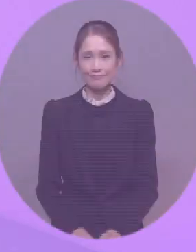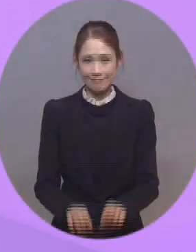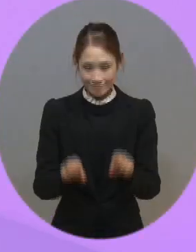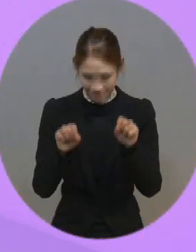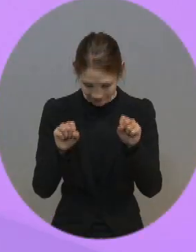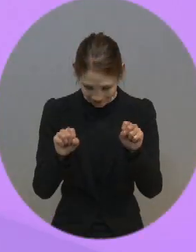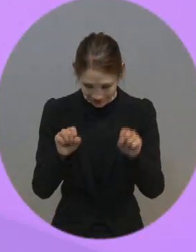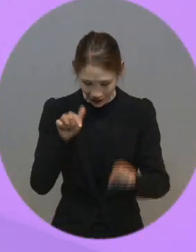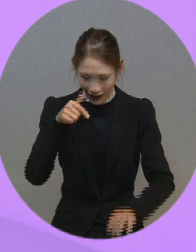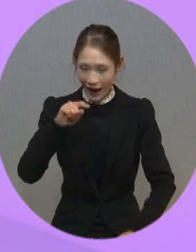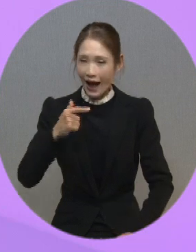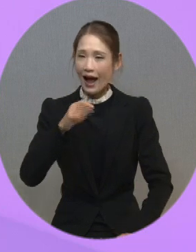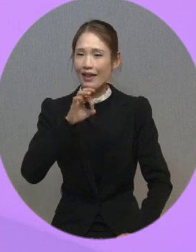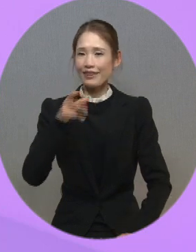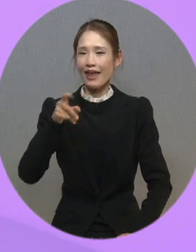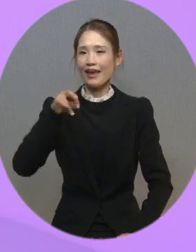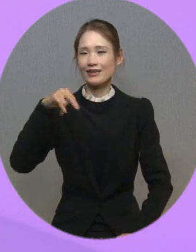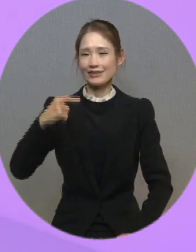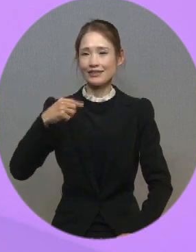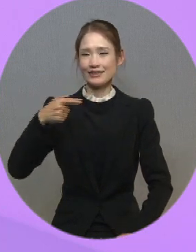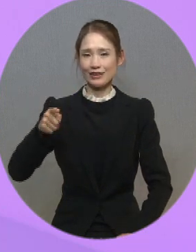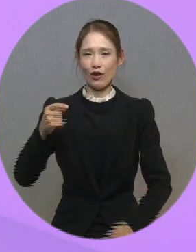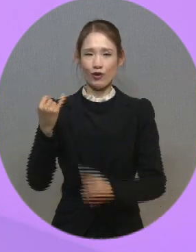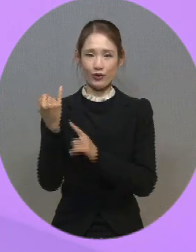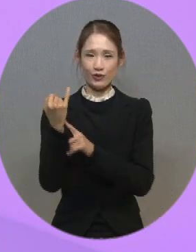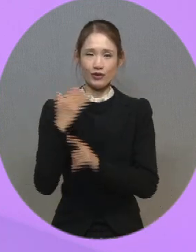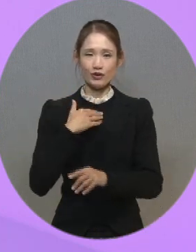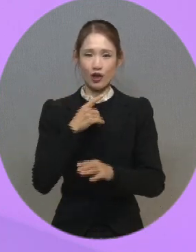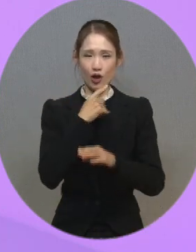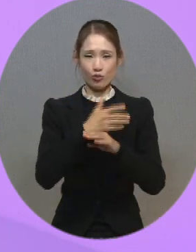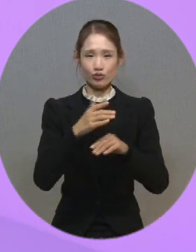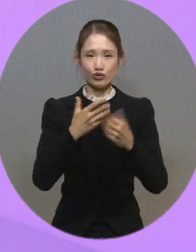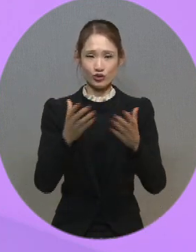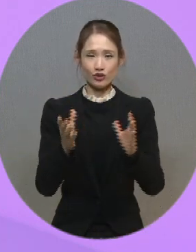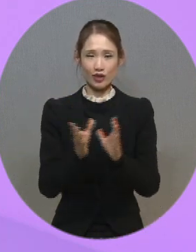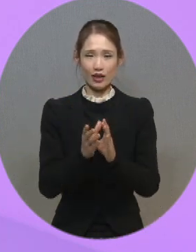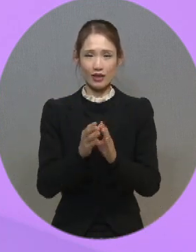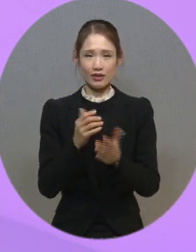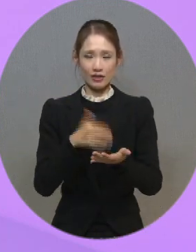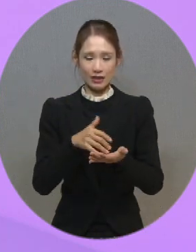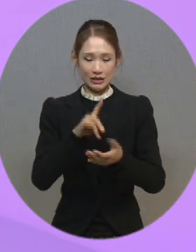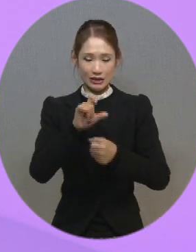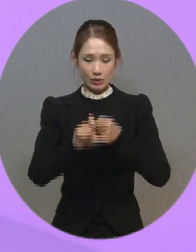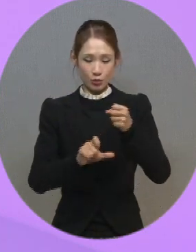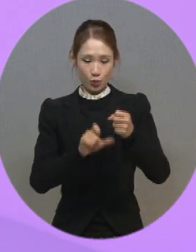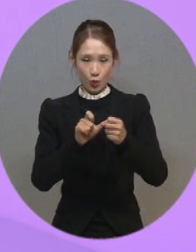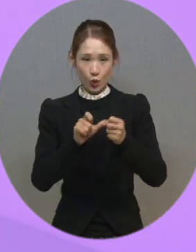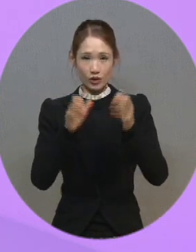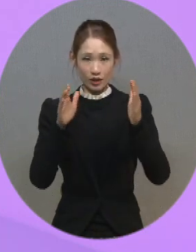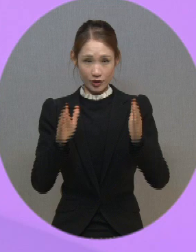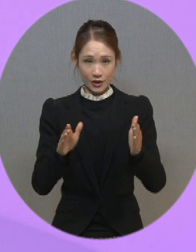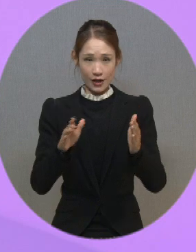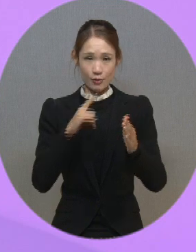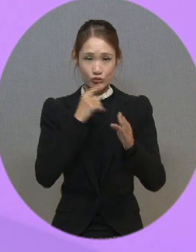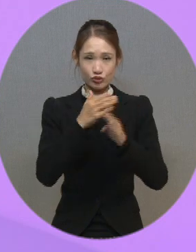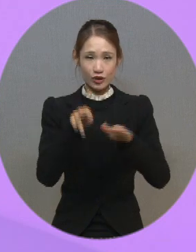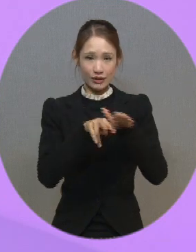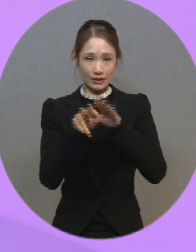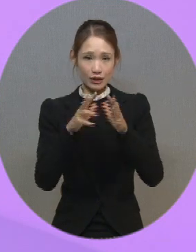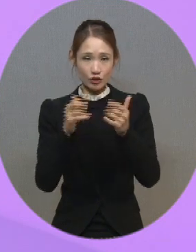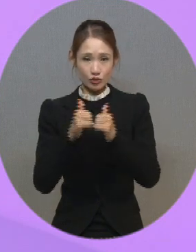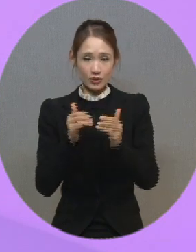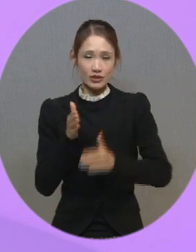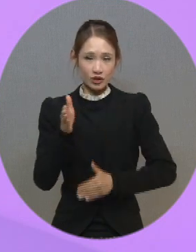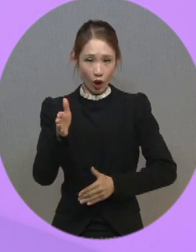안녕하세요. 한에스더입니다. 저는 남북하나재단에서 15년째 북한 이탈 주민 전문 상담사로 활동하고